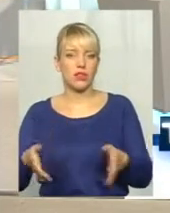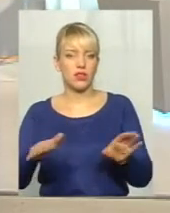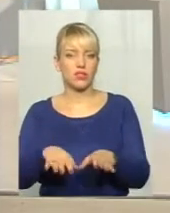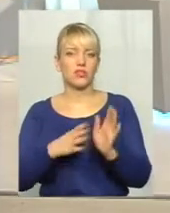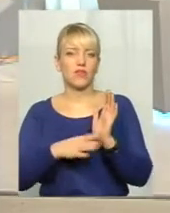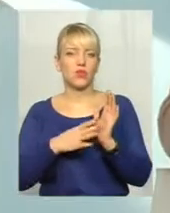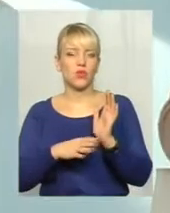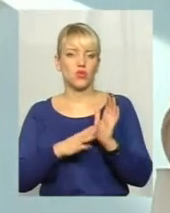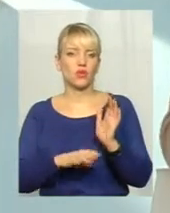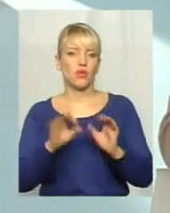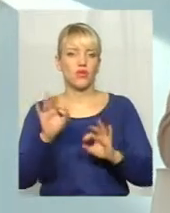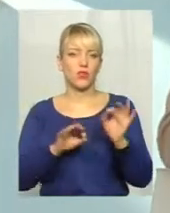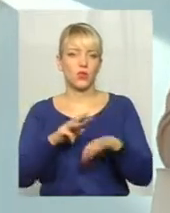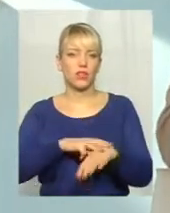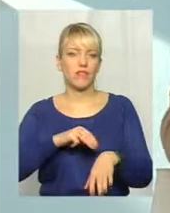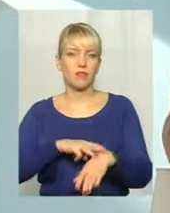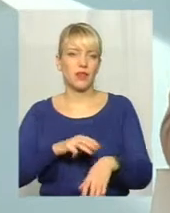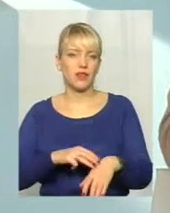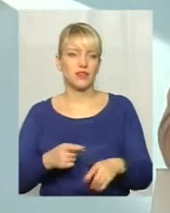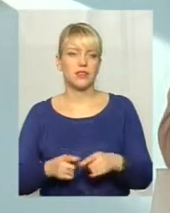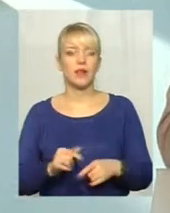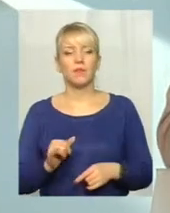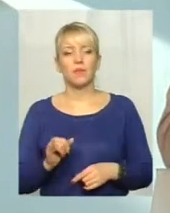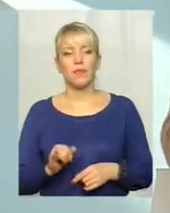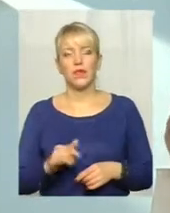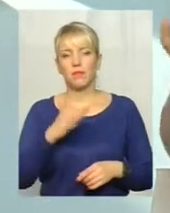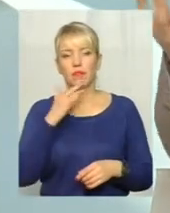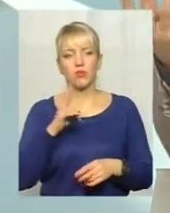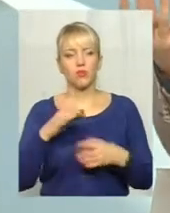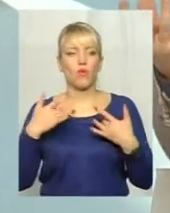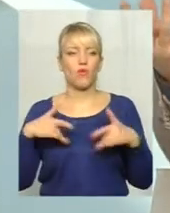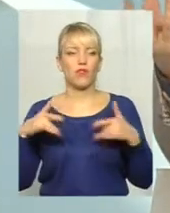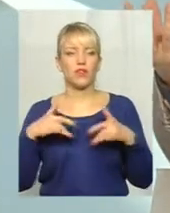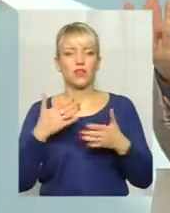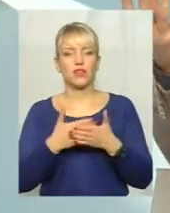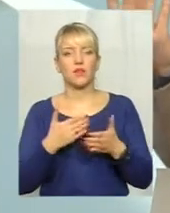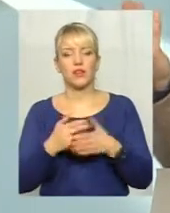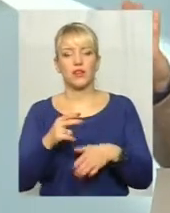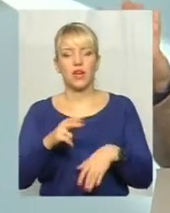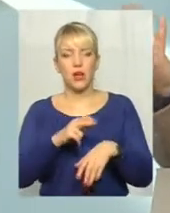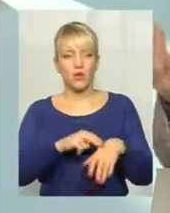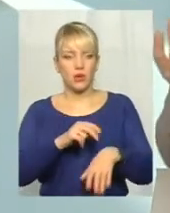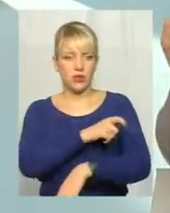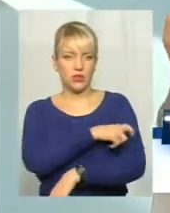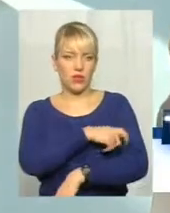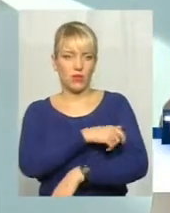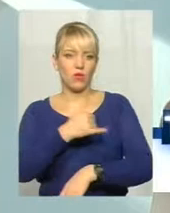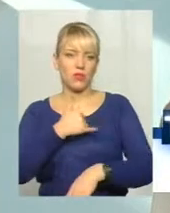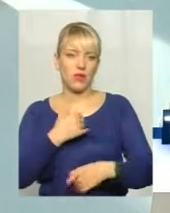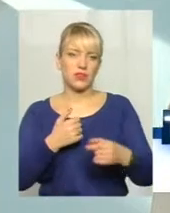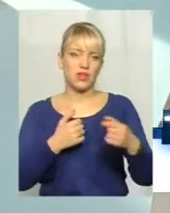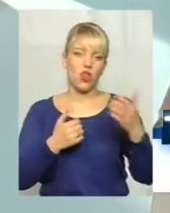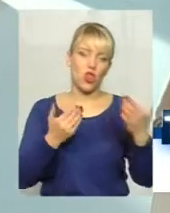90% складу, тому що дехто поновлявся після цієї атестації. Через рішення суду. Патрульна поліція у нас нова, решта у нас